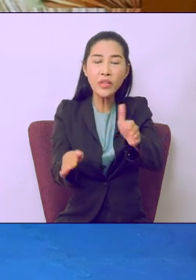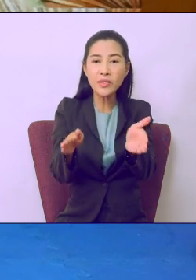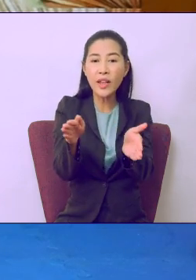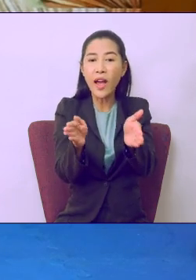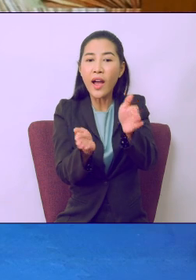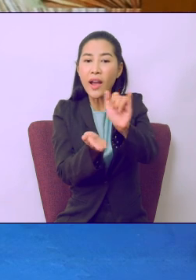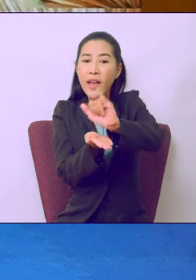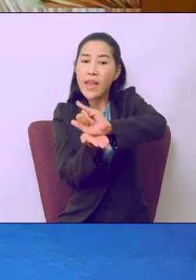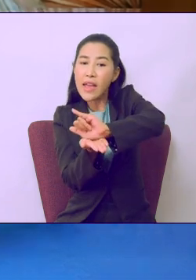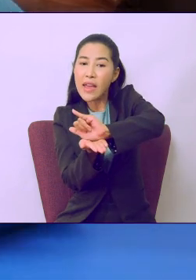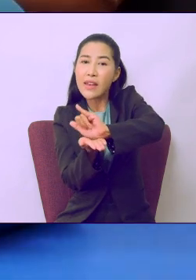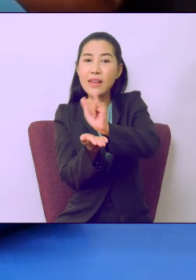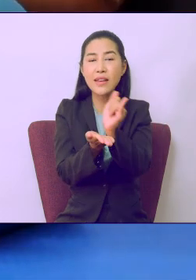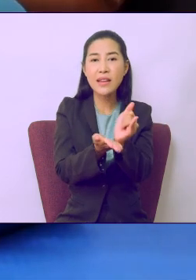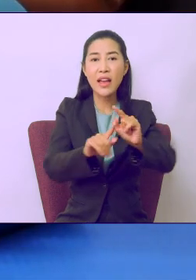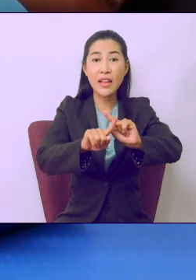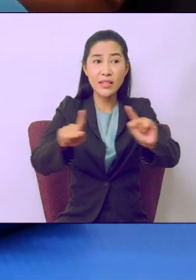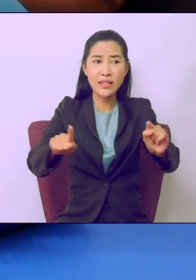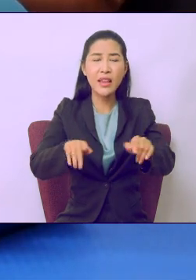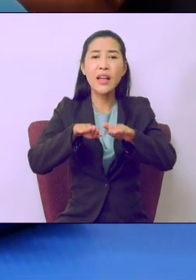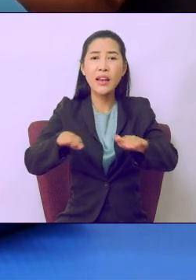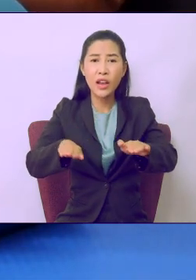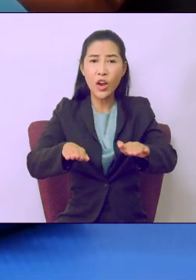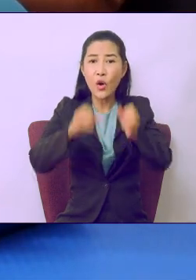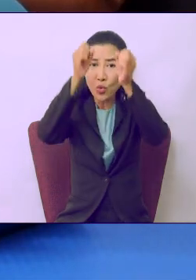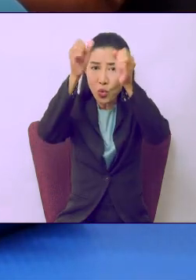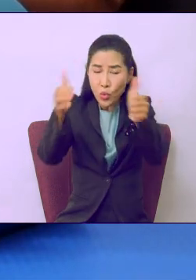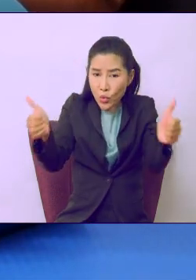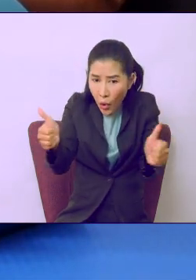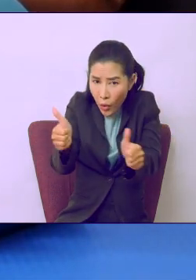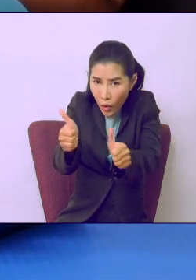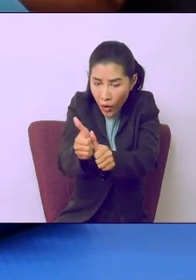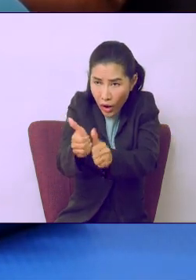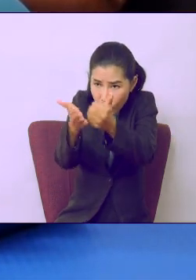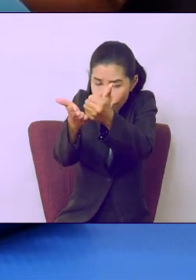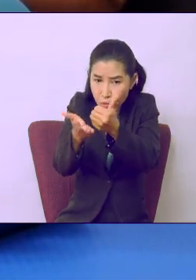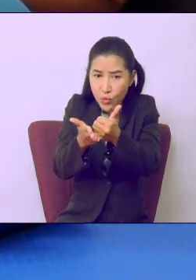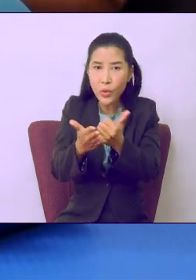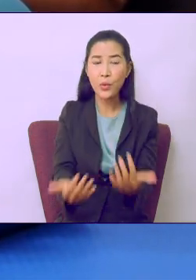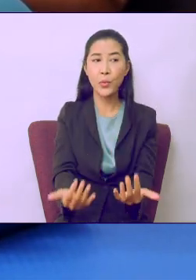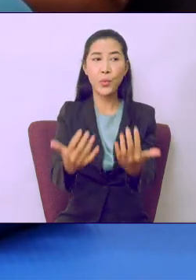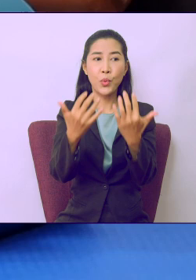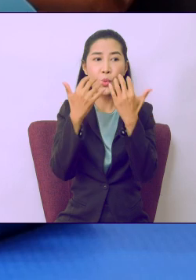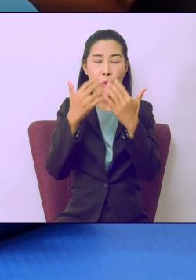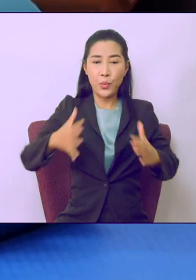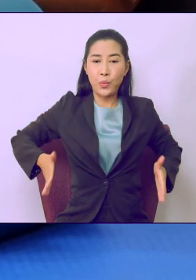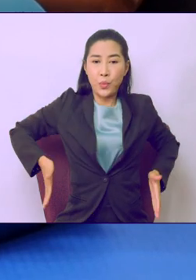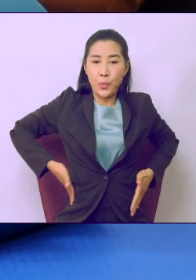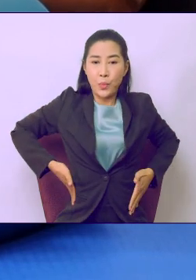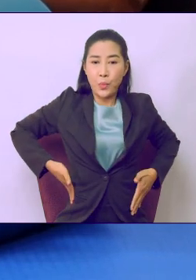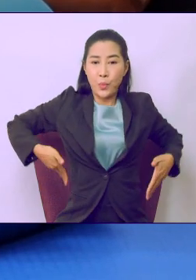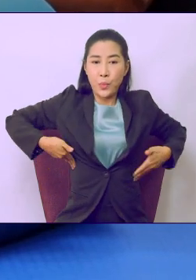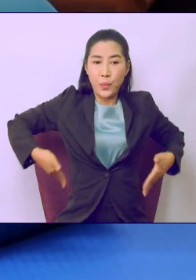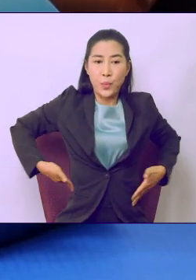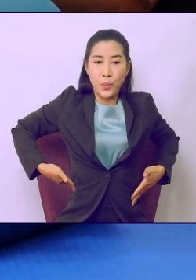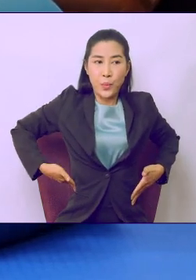ด้านข้างแต่อันเนี้ยนะครับด้วยน้องเนี่ยนะครับเราต้องเป็นผู้ช่วยะนะครับสถานการณ์นี้นะครับเราหายใจเข้าครับจับเนาะสะโพกกับ